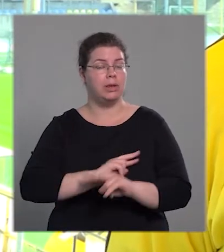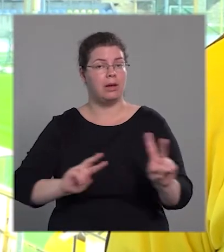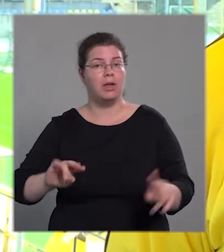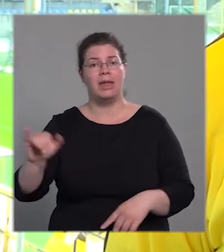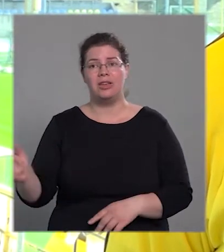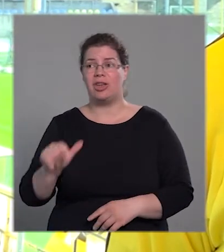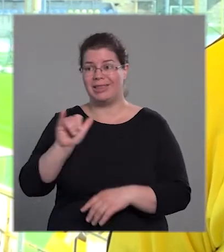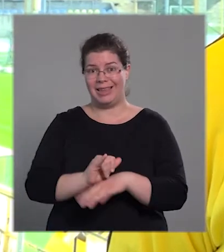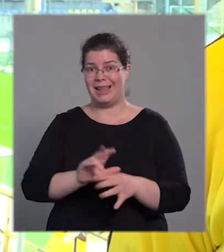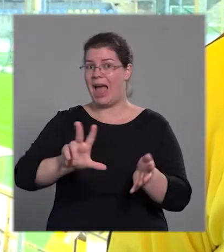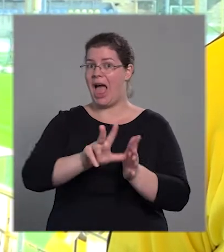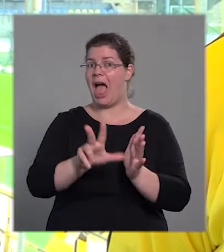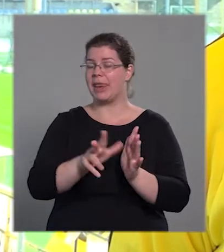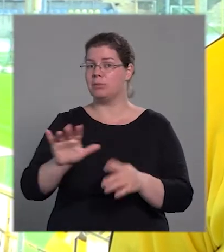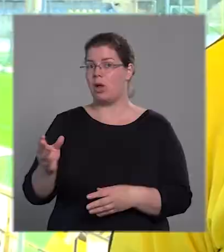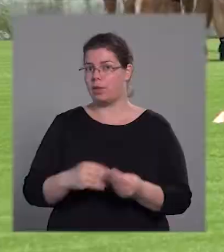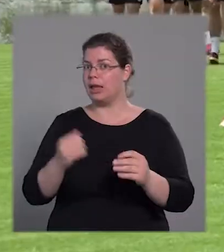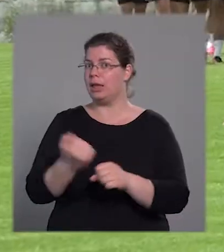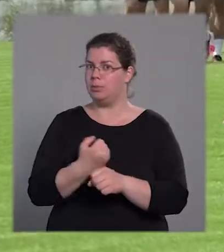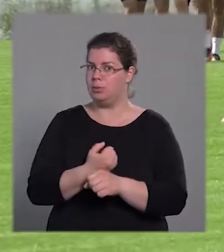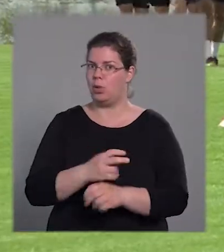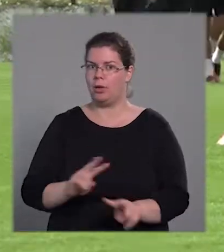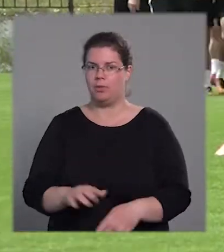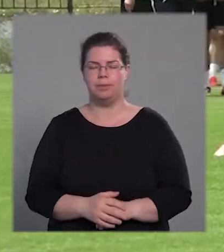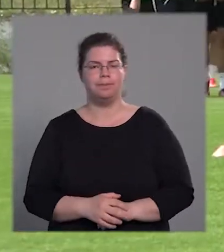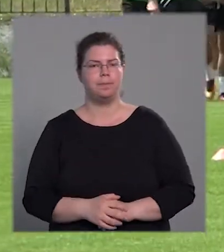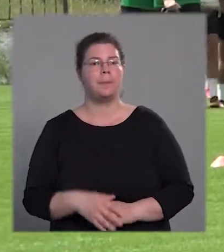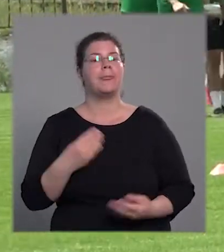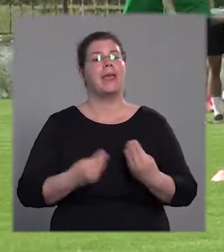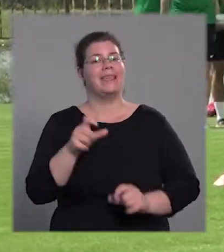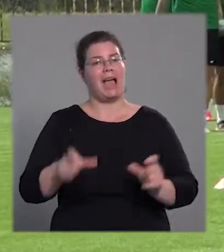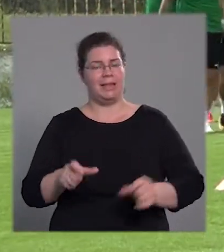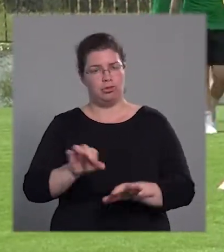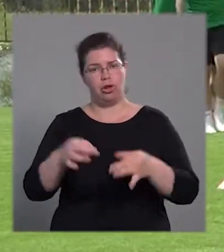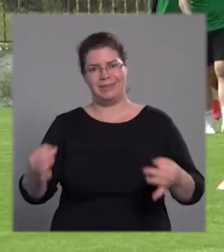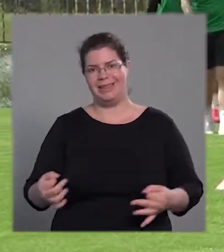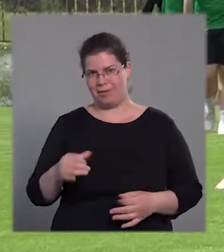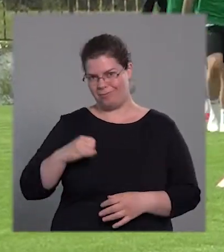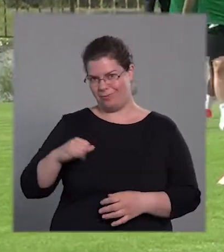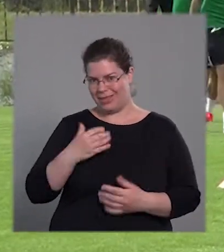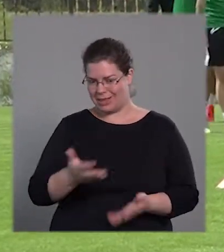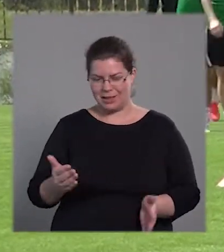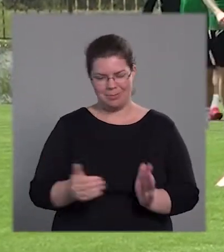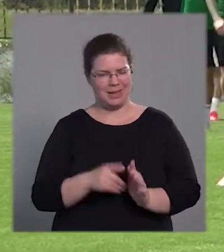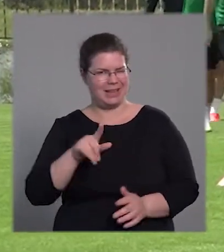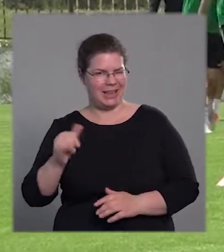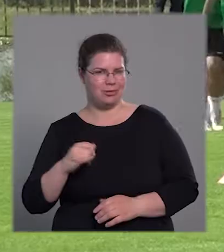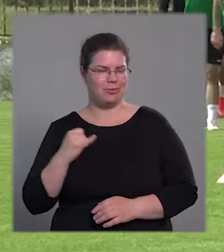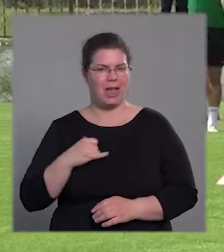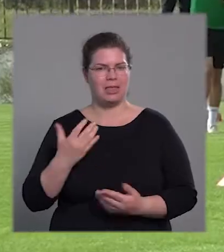egy héten háromszor azért kemény munka van. A játékosok nyilván fiatalok, még te is fiatal